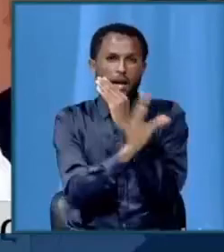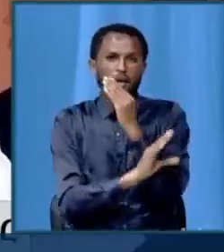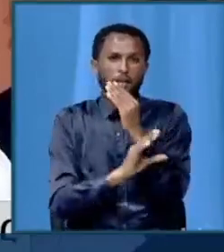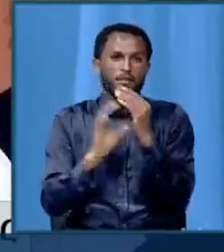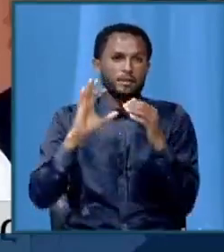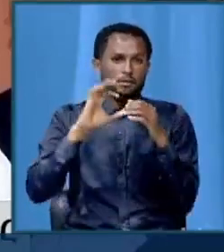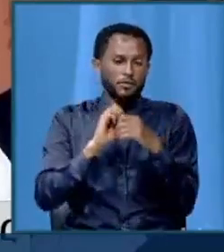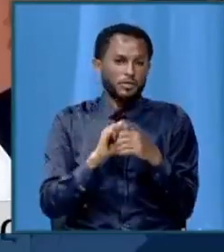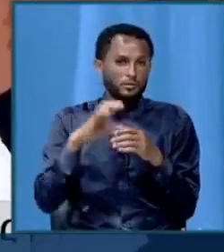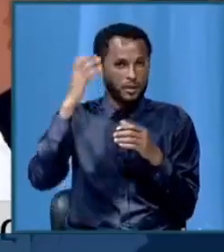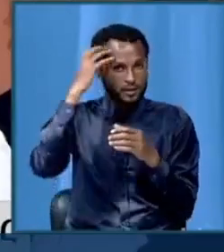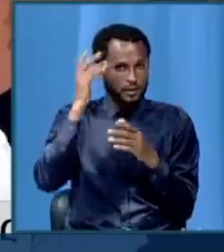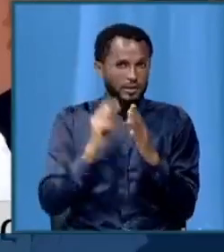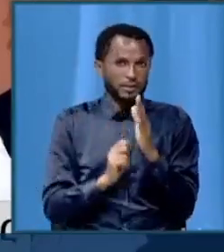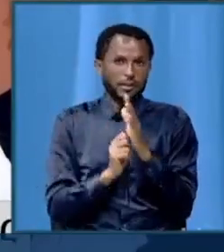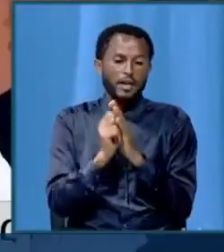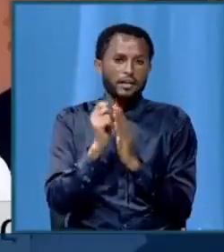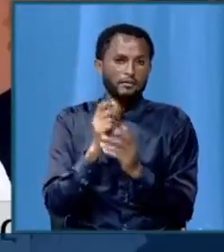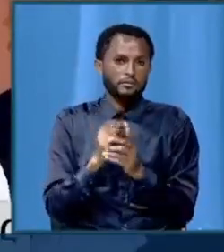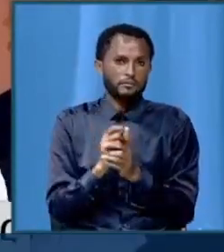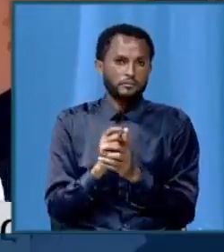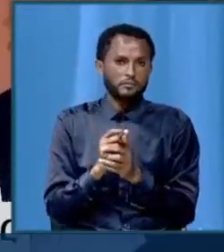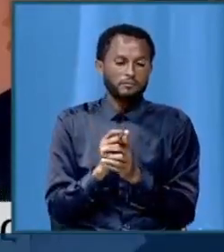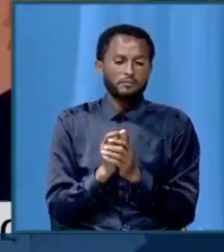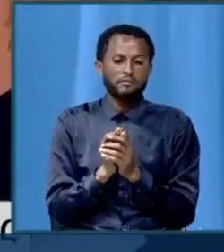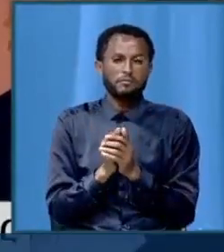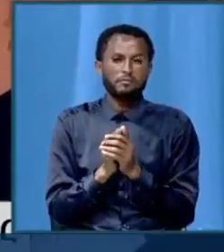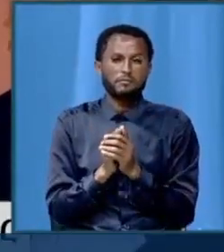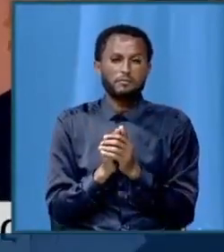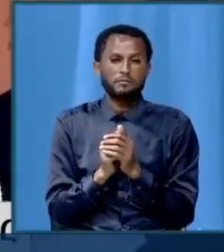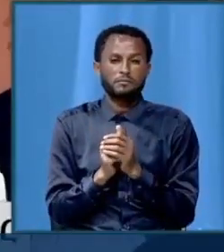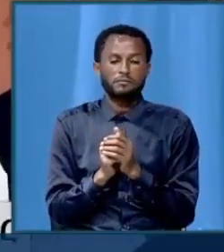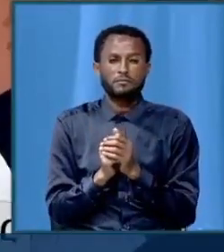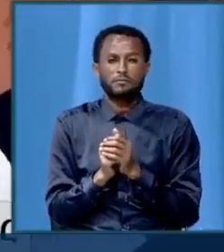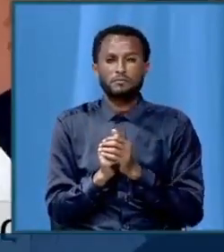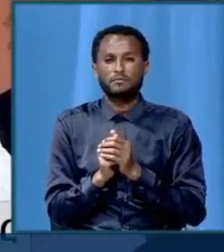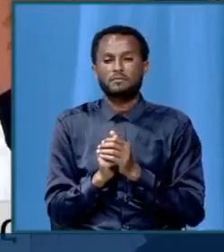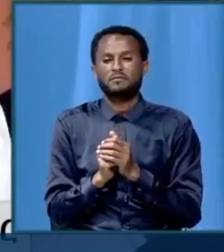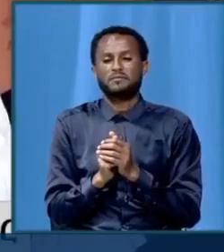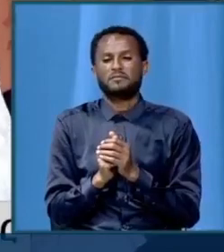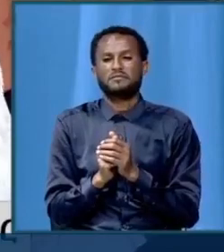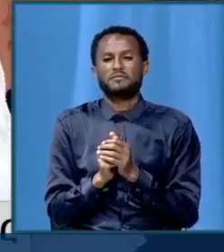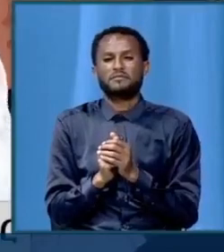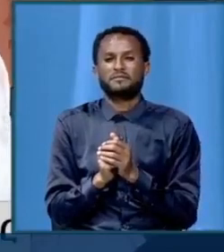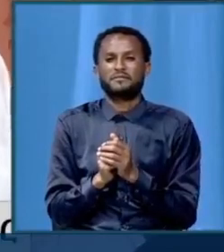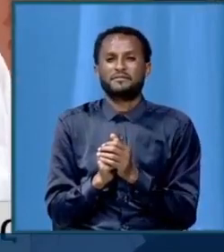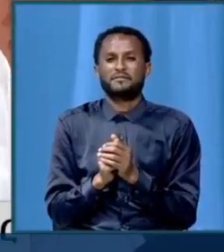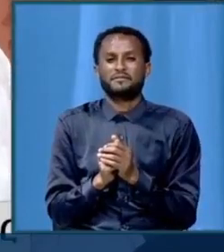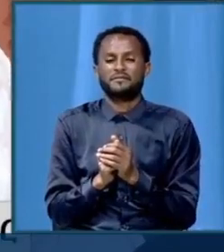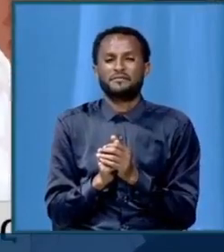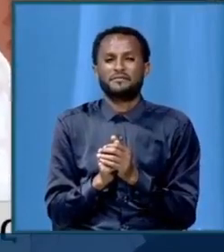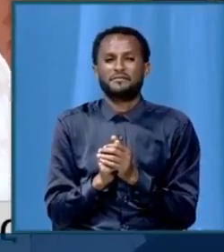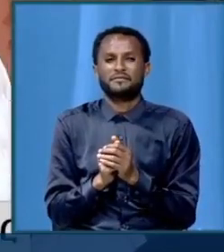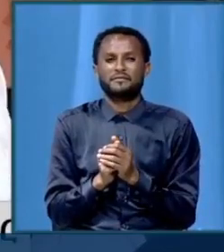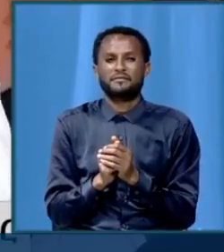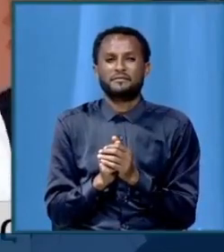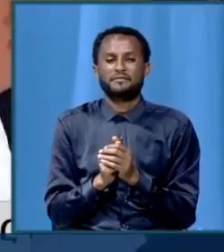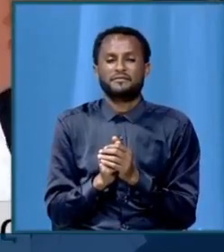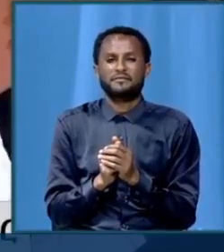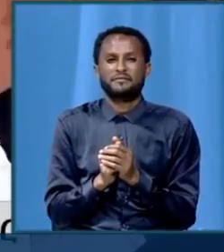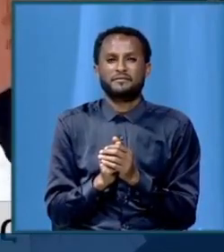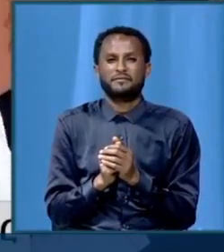ከተሓሕዛ ፈቲኑ። ሃገራችን ለውጭ ተጋላጭነት እንድትበቃ የጭካኔ ክንዱን